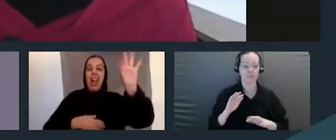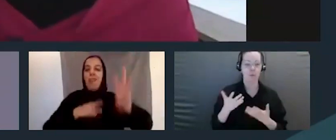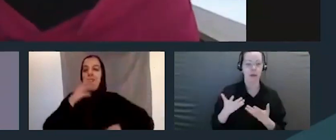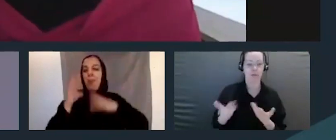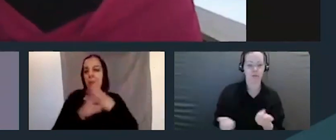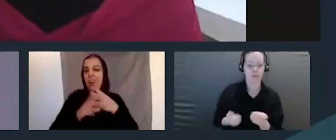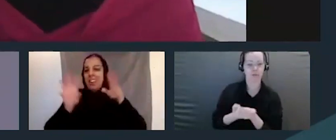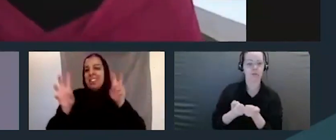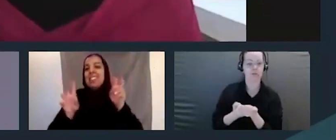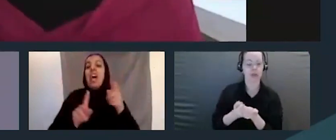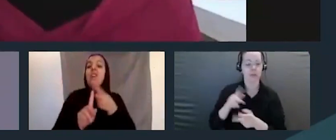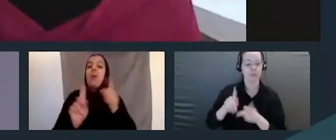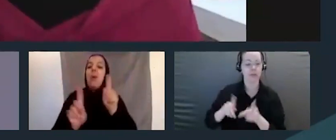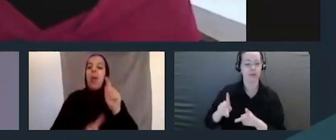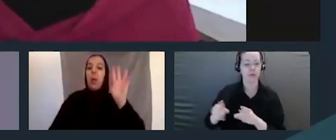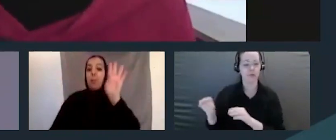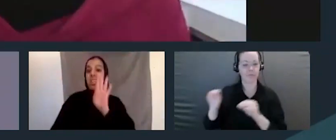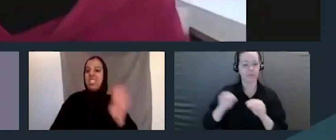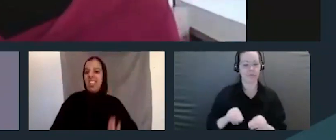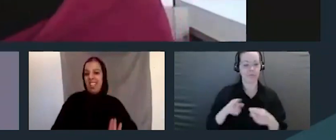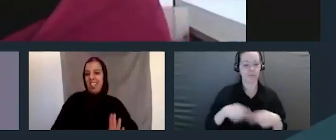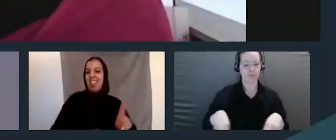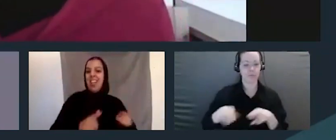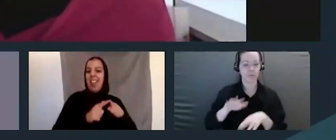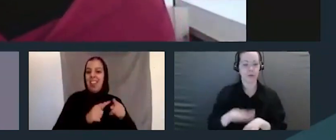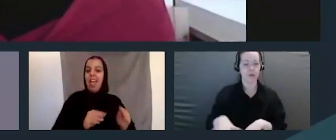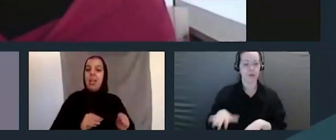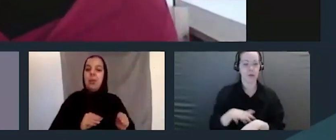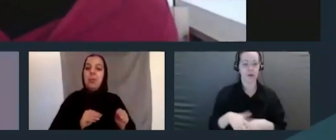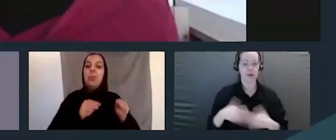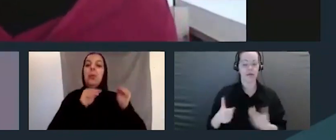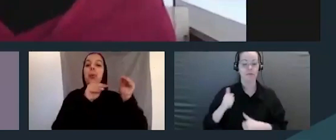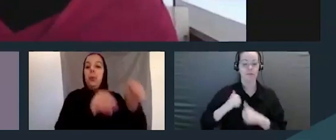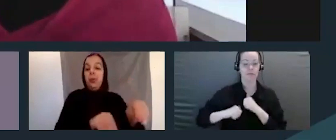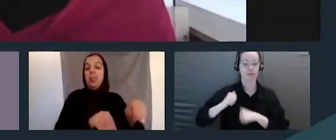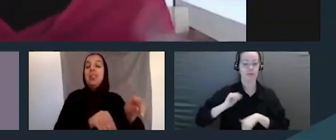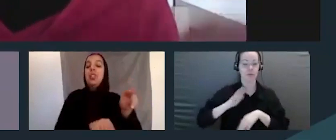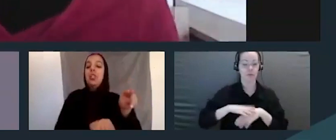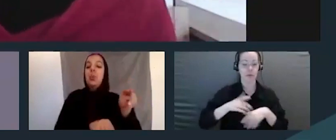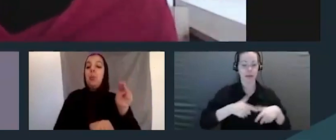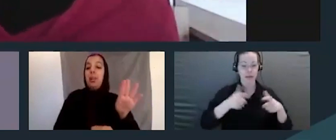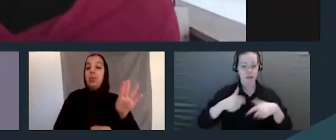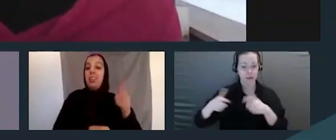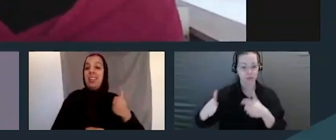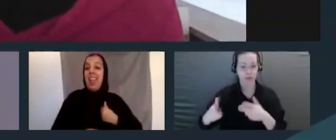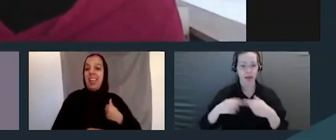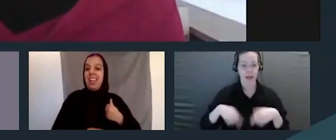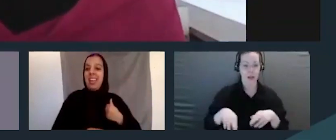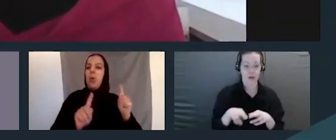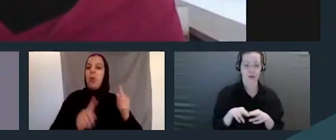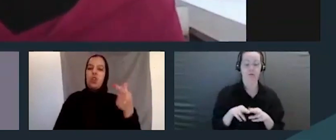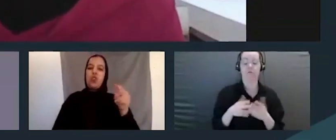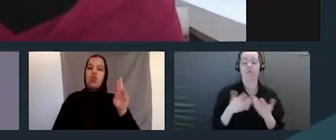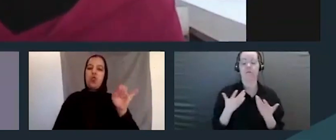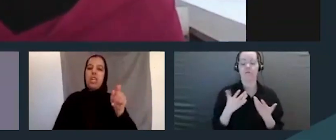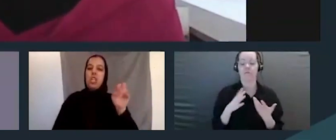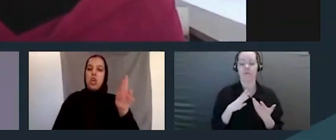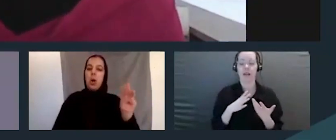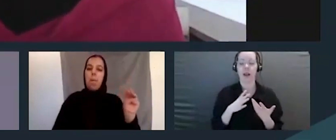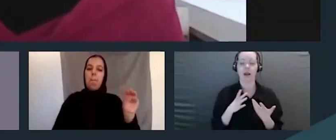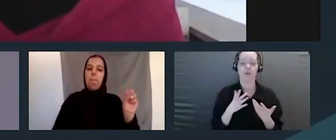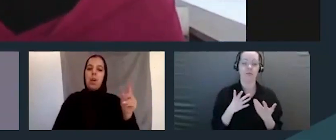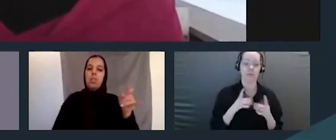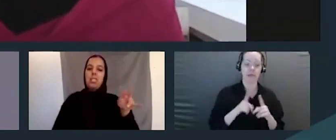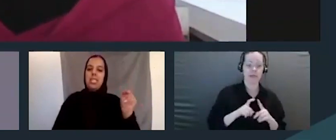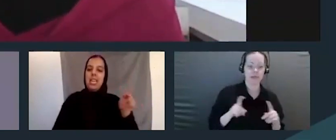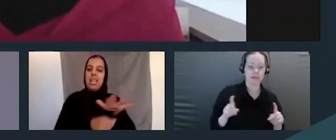en Belgique avant de s'établir au Nouveau-Brunswick, au Canada, dans le Grand Moncton. Elle est une